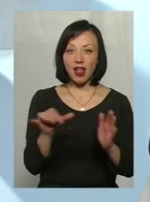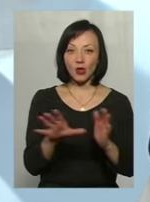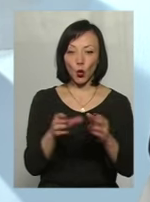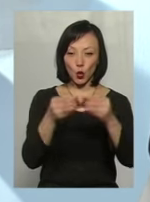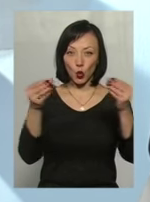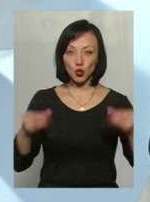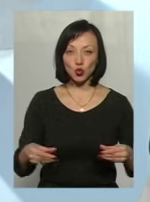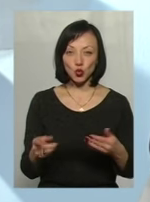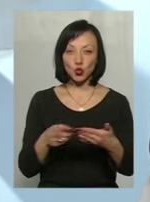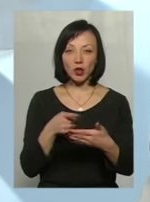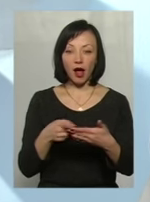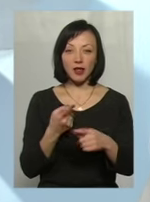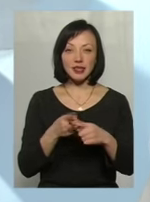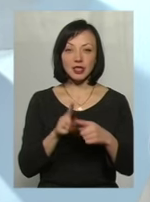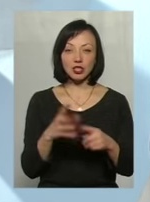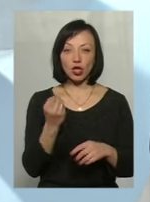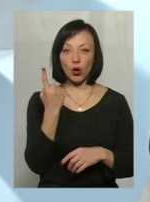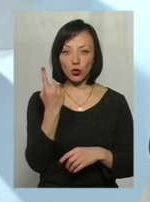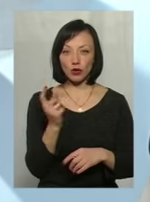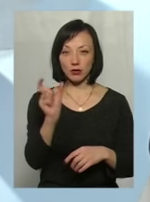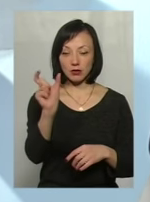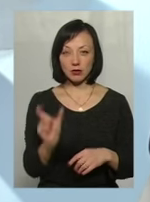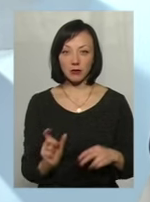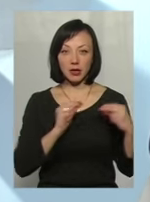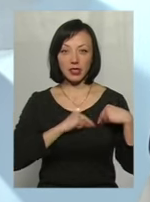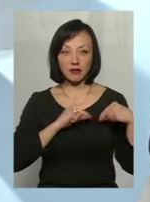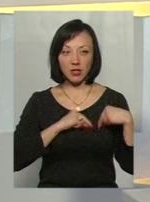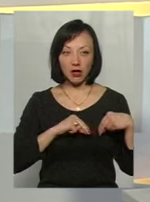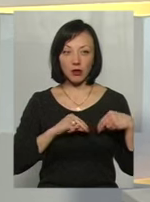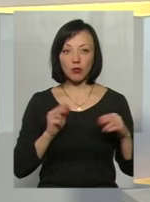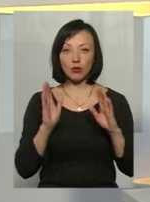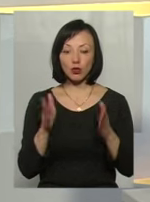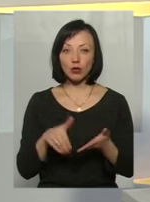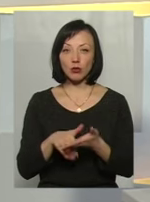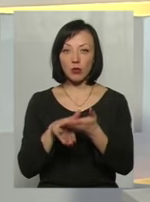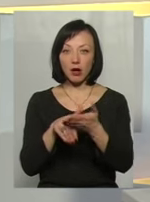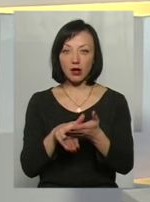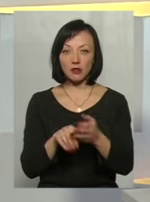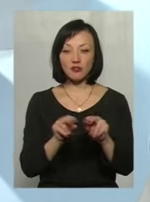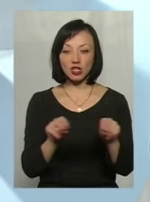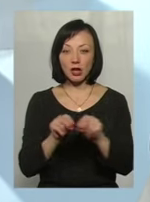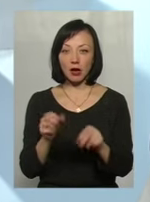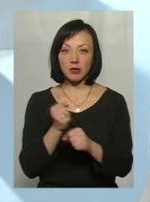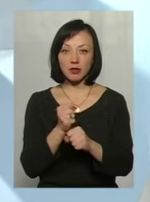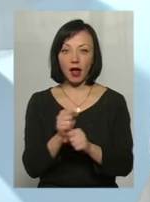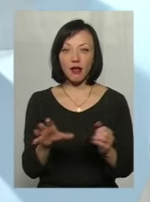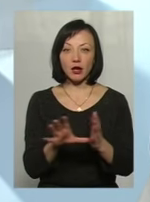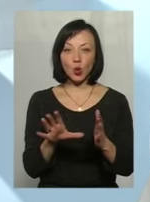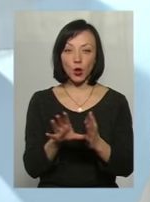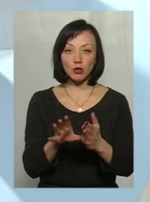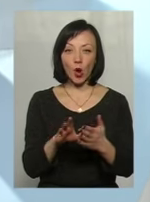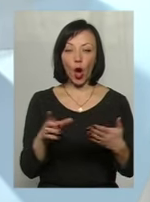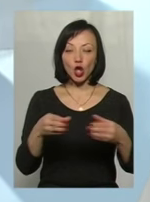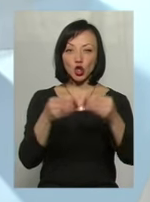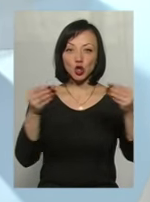передбачати введення ще однієї штатної одиниці працівника шкільного, який буде допомагати вчителям працювати з електронним журналом.